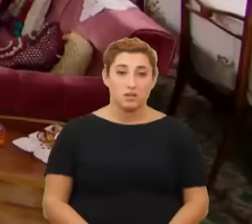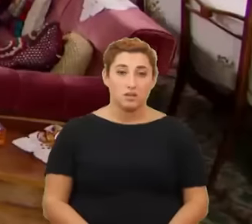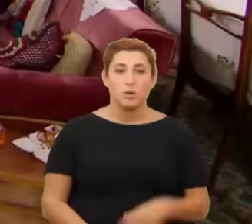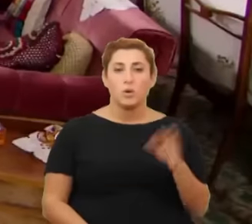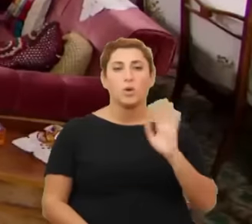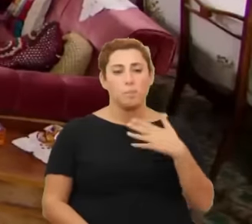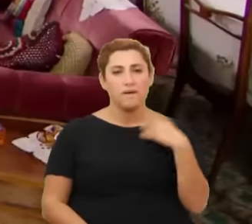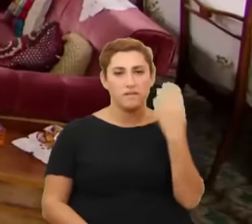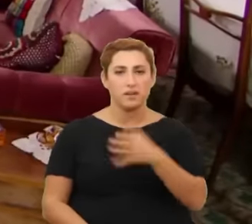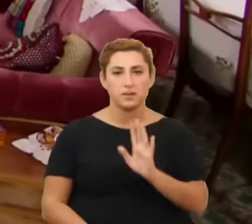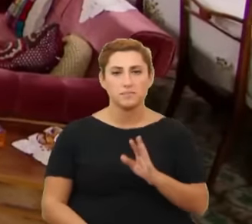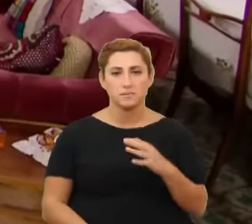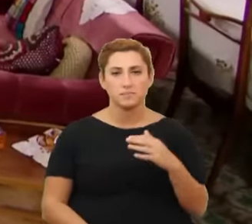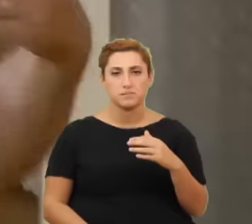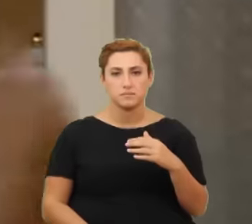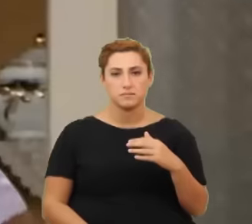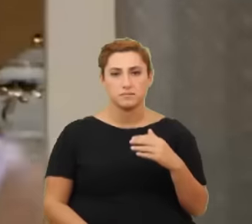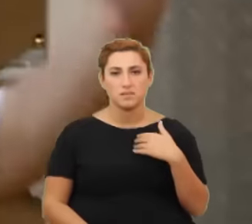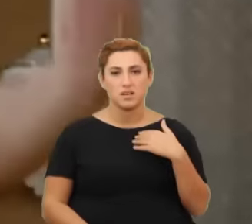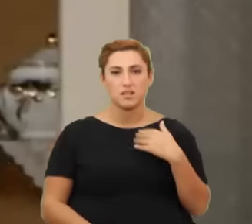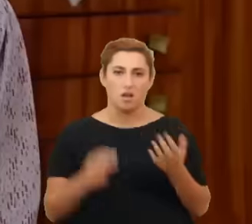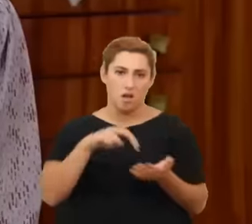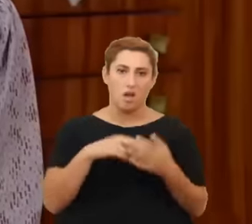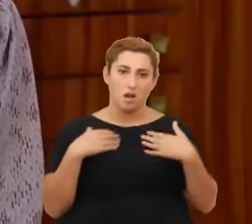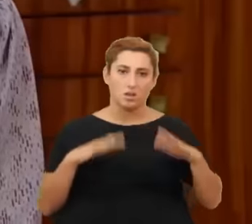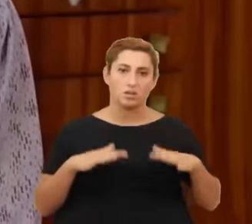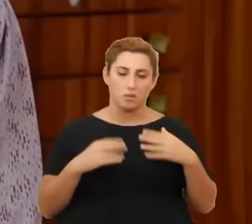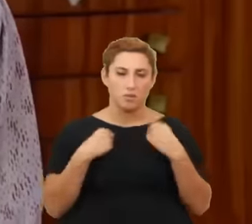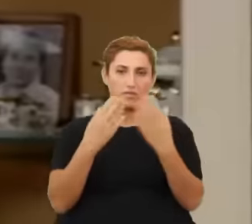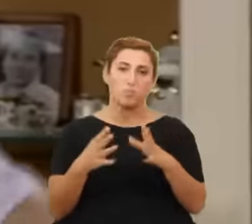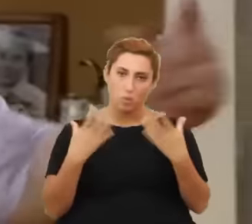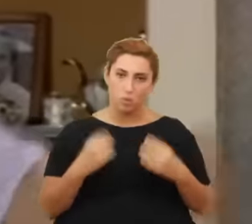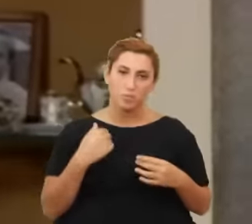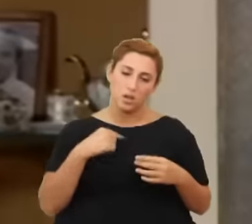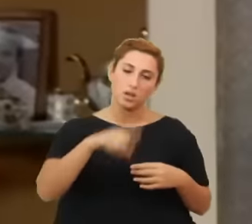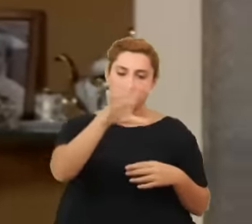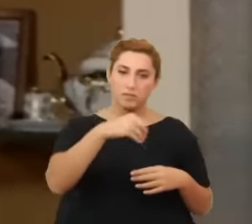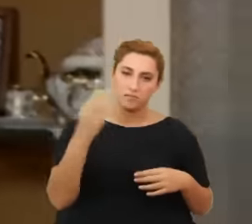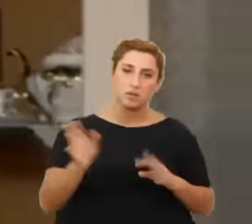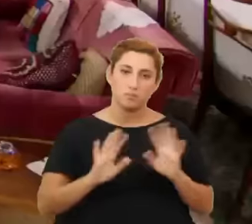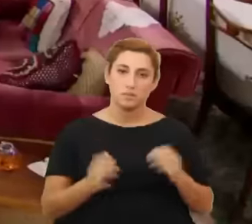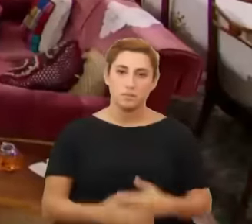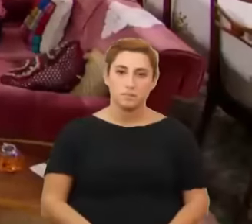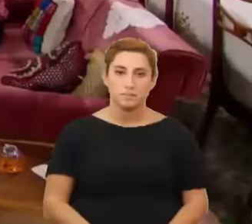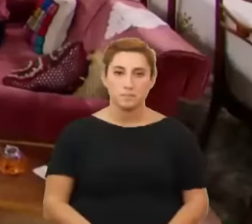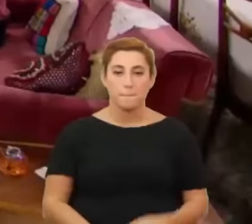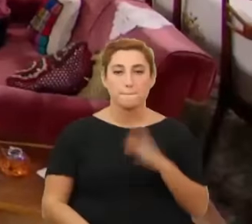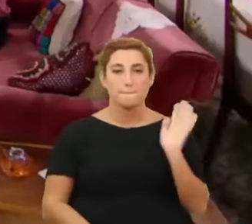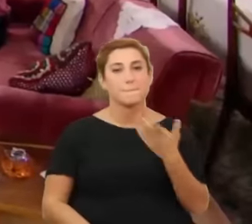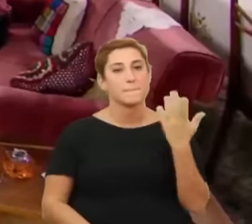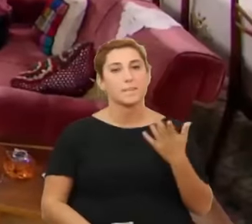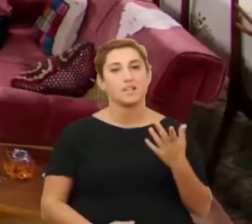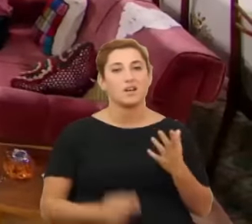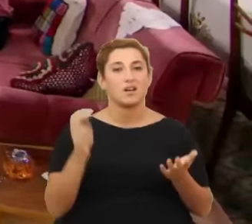dakika ya, ben veririm ya. Ben veririm, ayaktayım zaten. Onun için hemen gidip getireyim, tamam. Ay ne